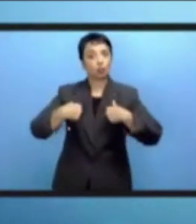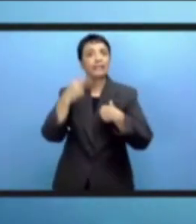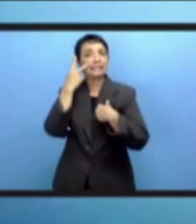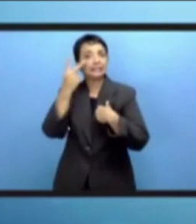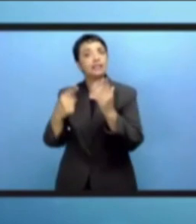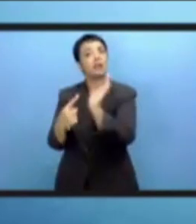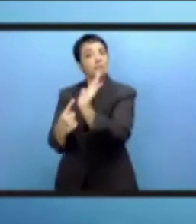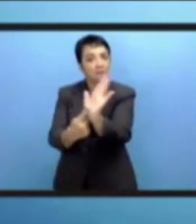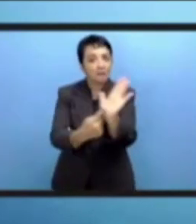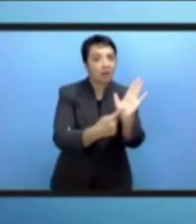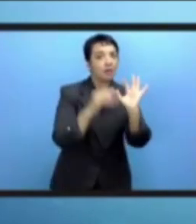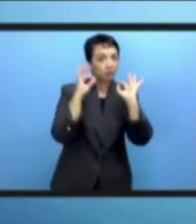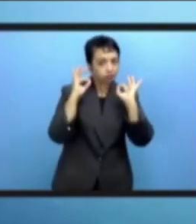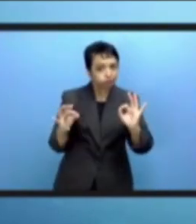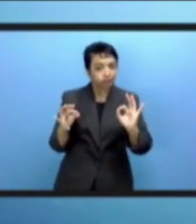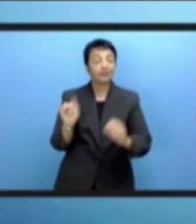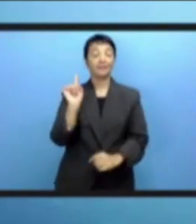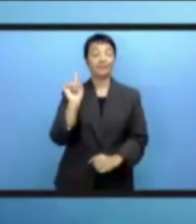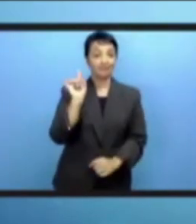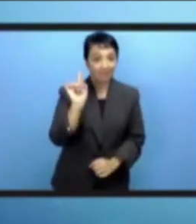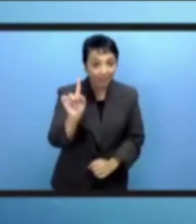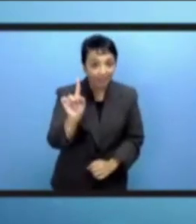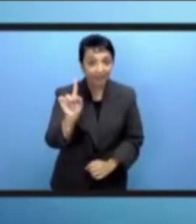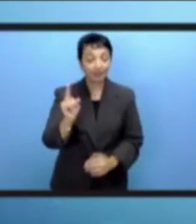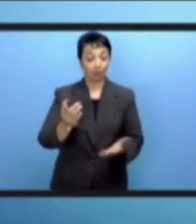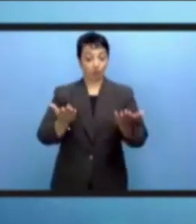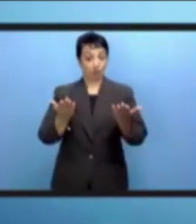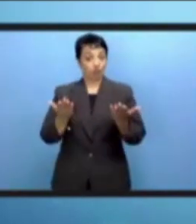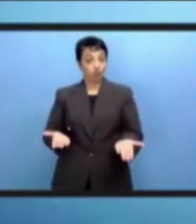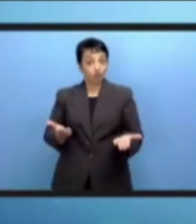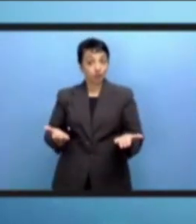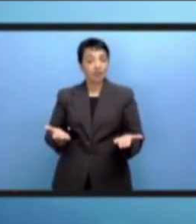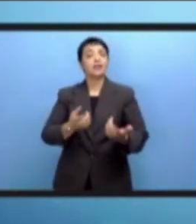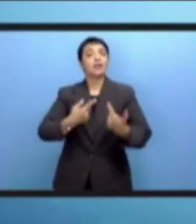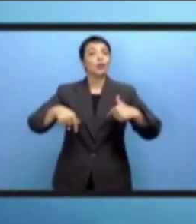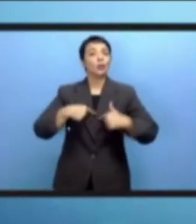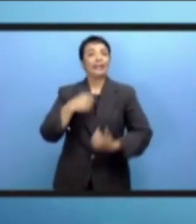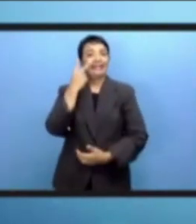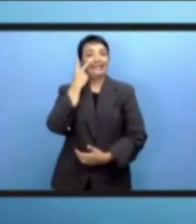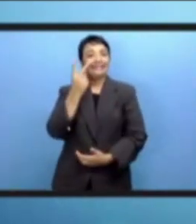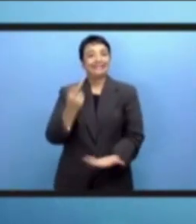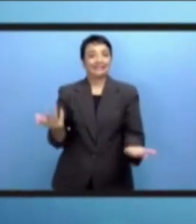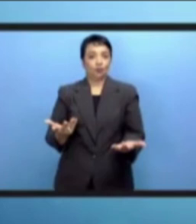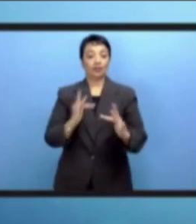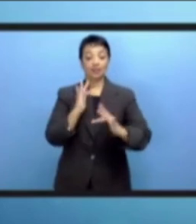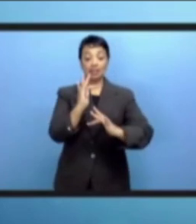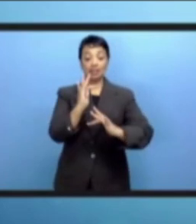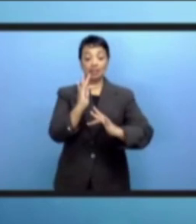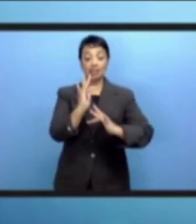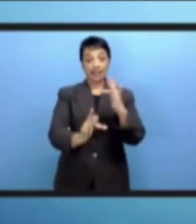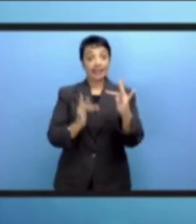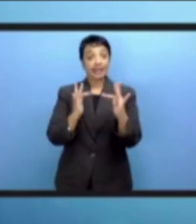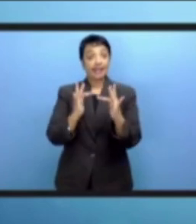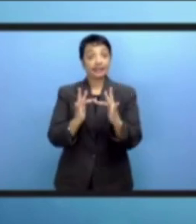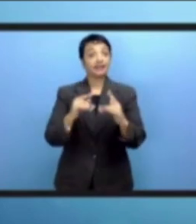плане образования в первую очередь, а также в плане здравоохранения.